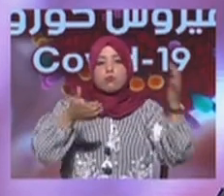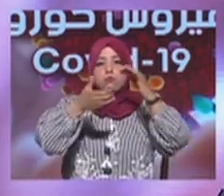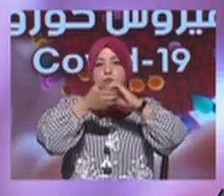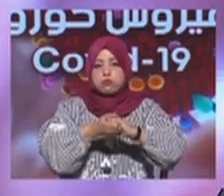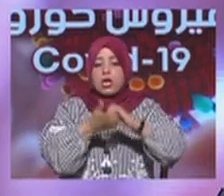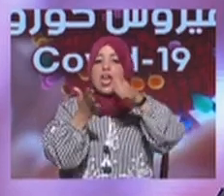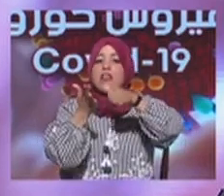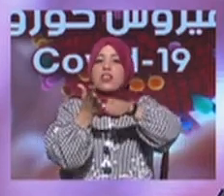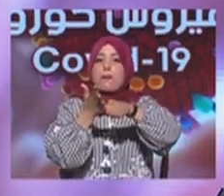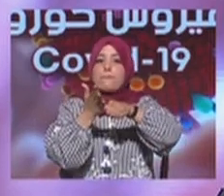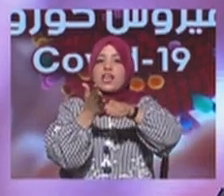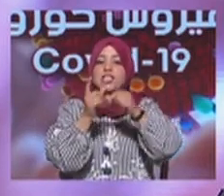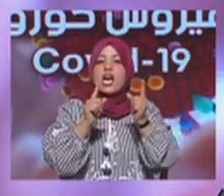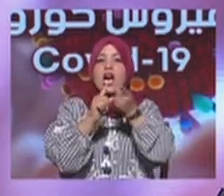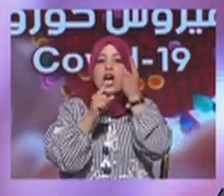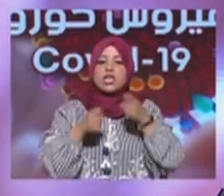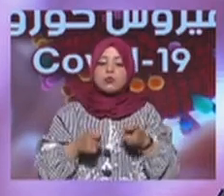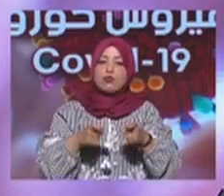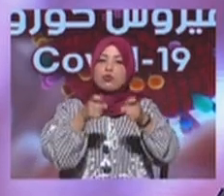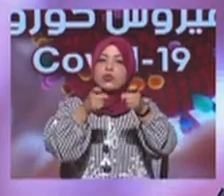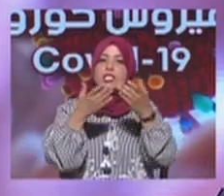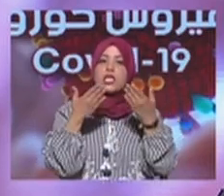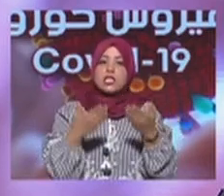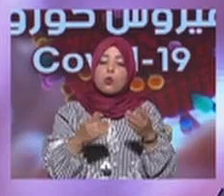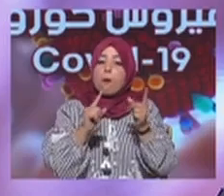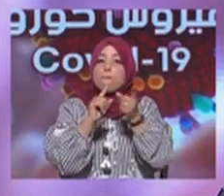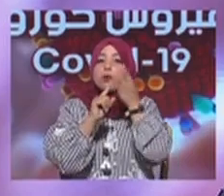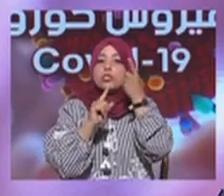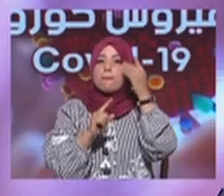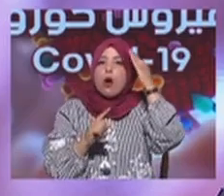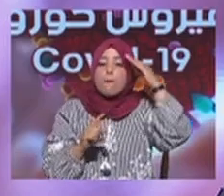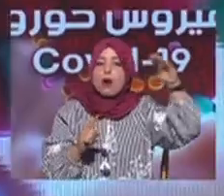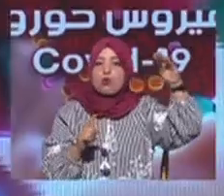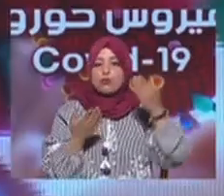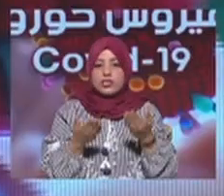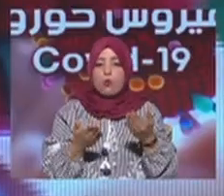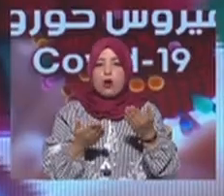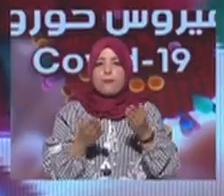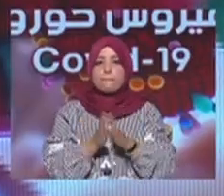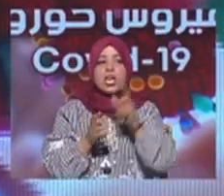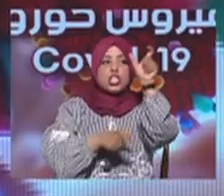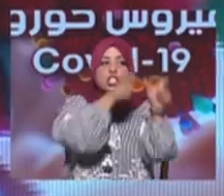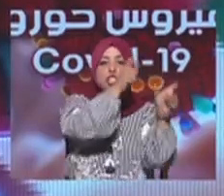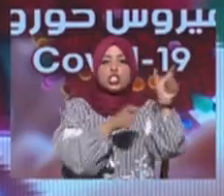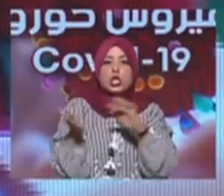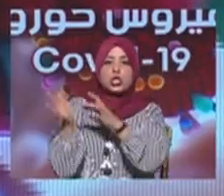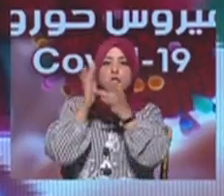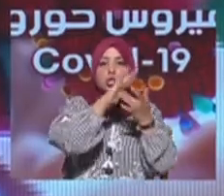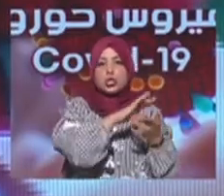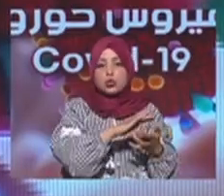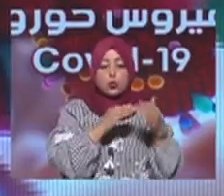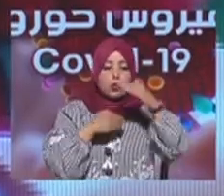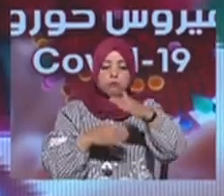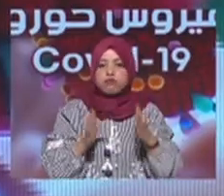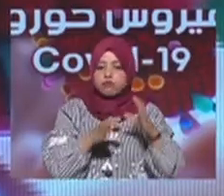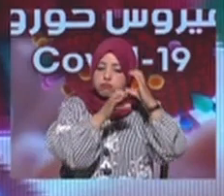البنك الجيني الناس كل مهتمه به؟ الناس الكل مهتمة به، اللي لابوراتوار في العالم الكل مهتمة